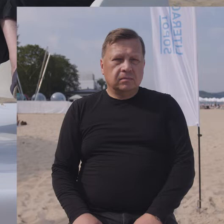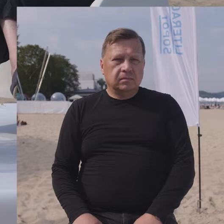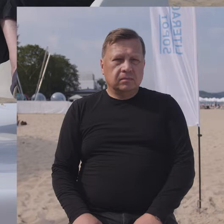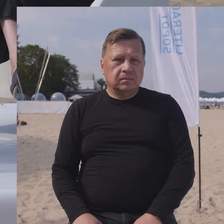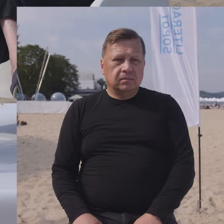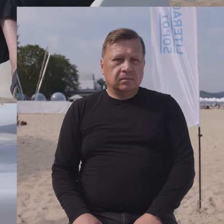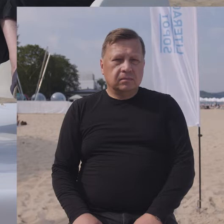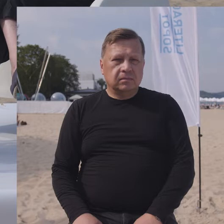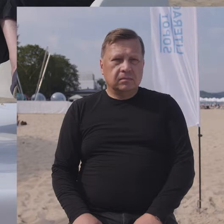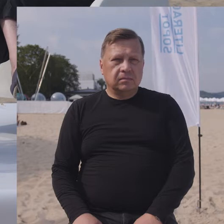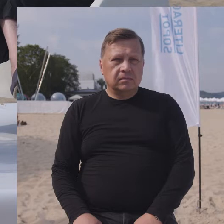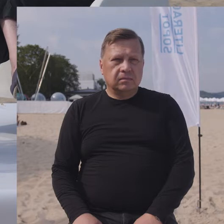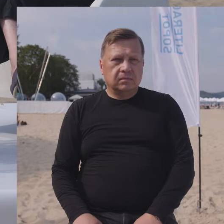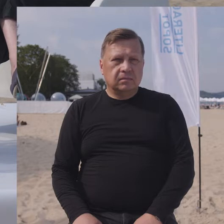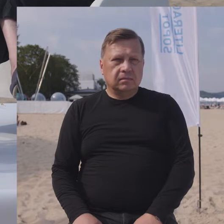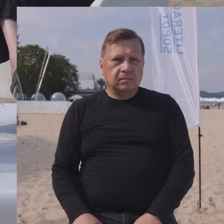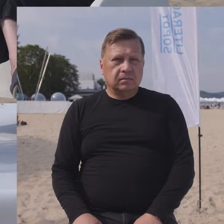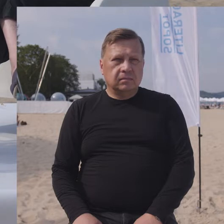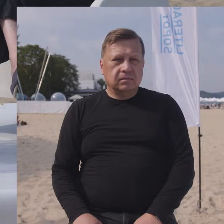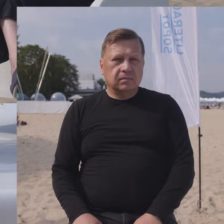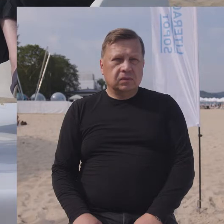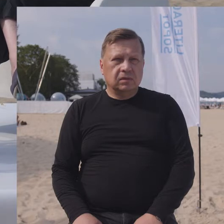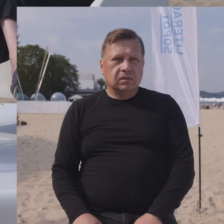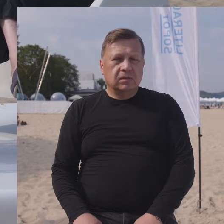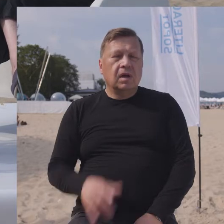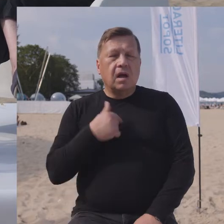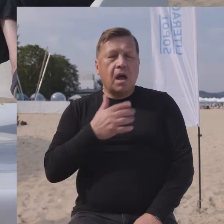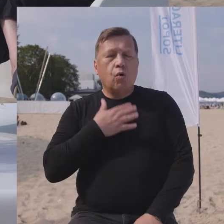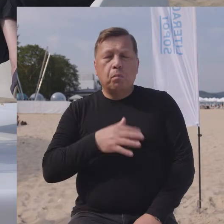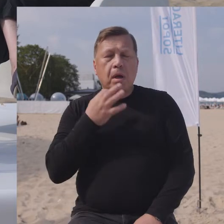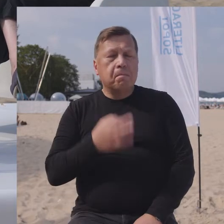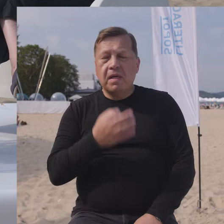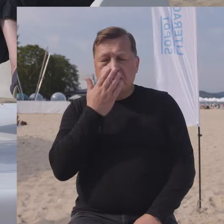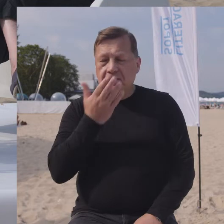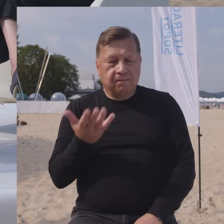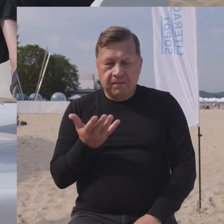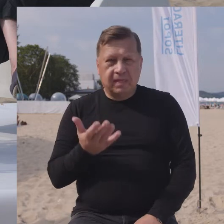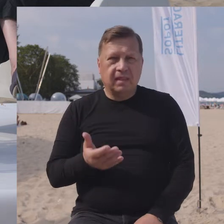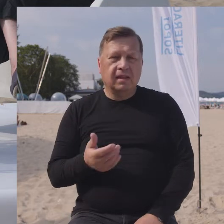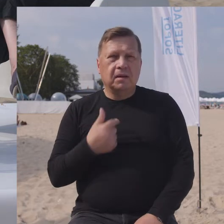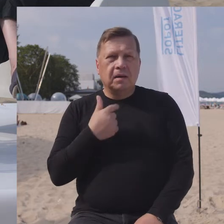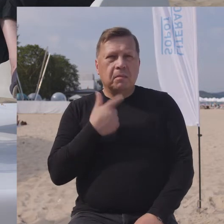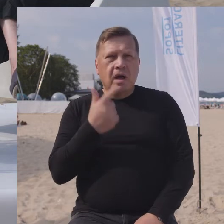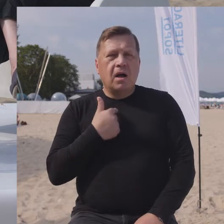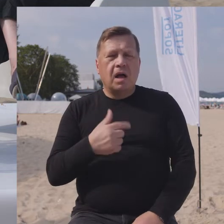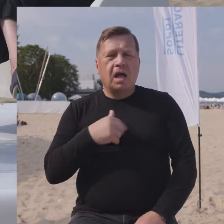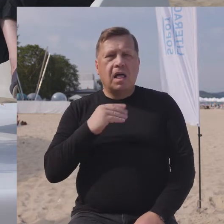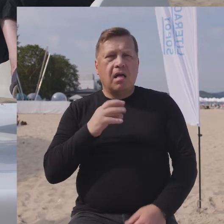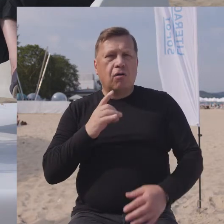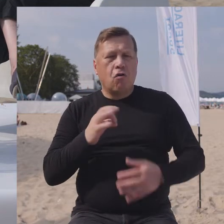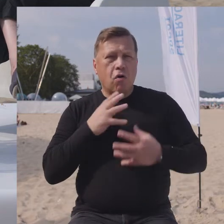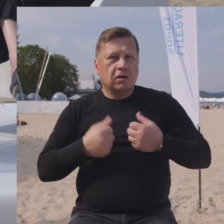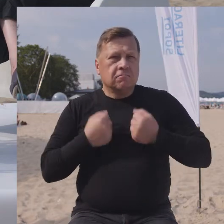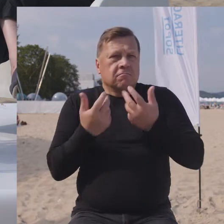takie pytania, które z jednej strony... Możesz bliżej mikrofonu. Tak, które z jednej strony jakoś łechcą moje ego, a z drugiej